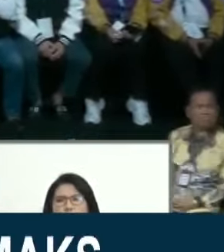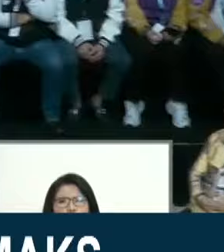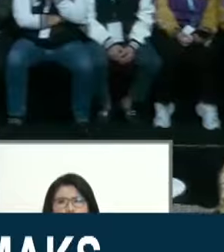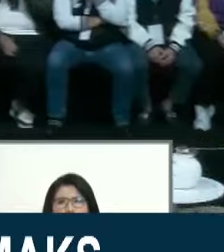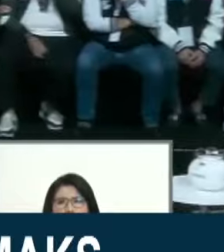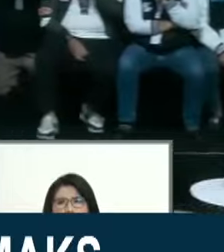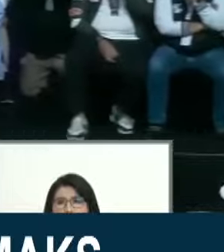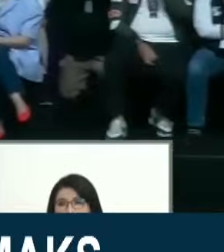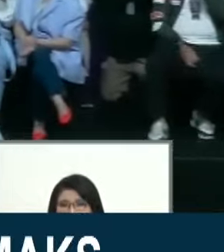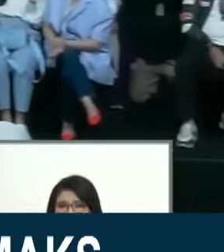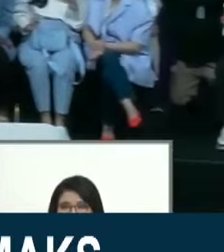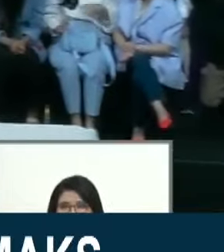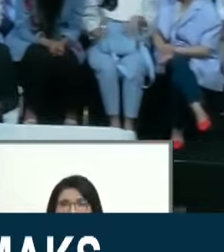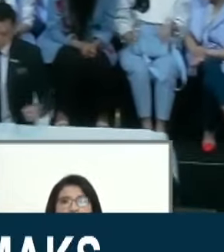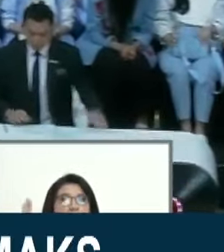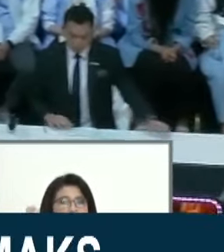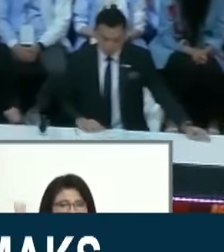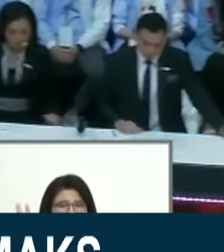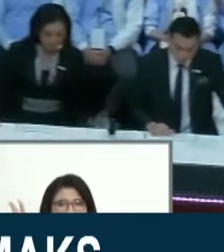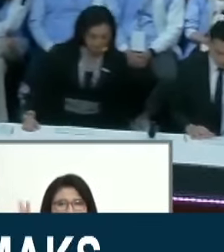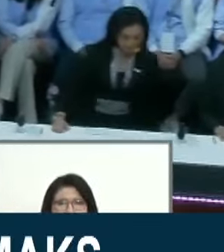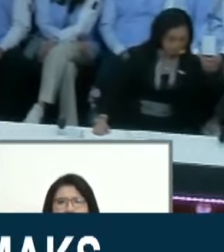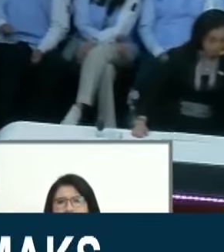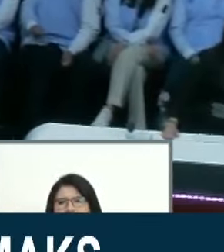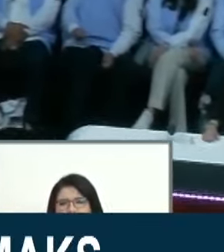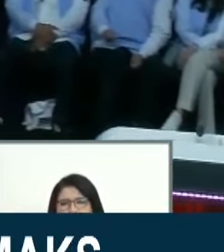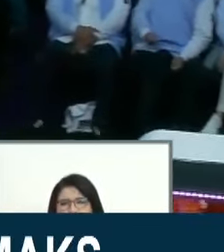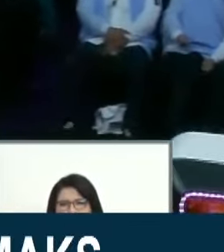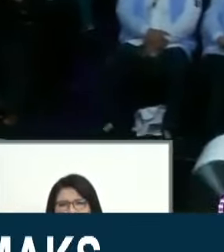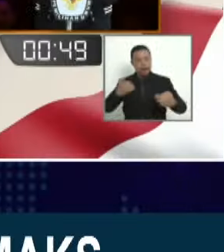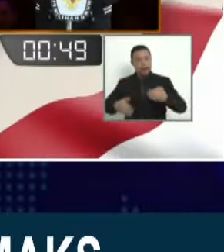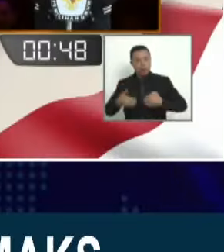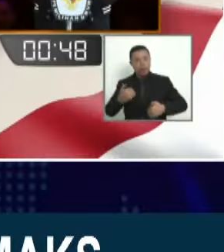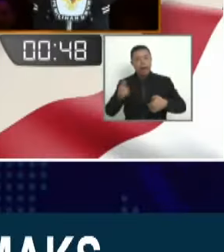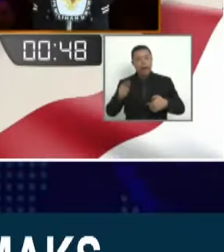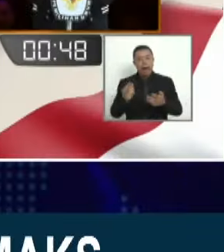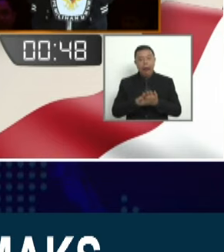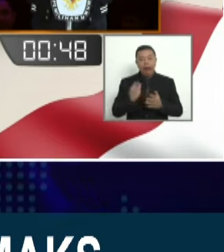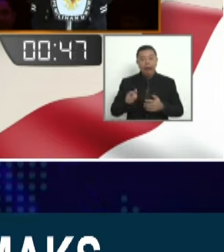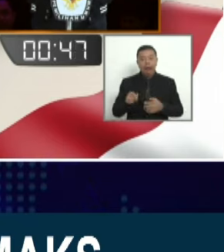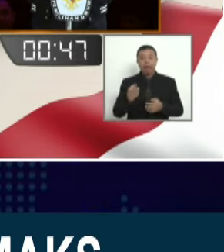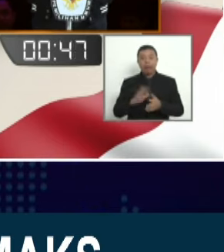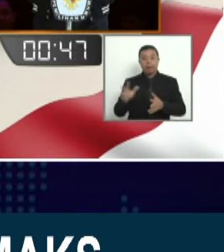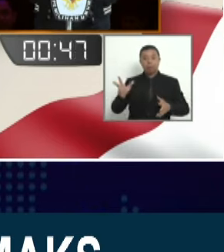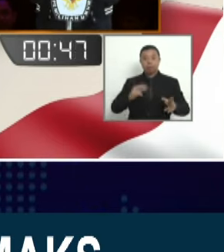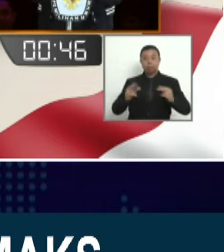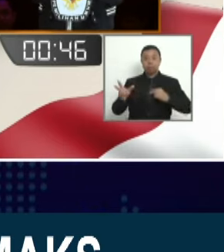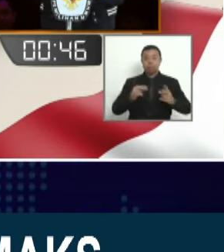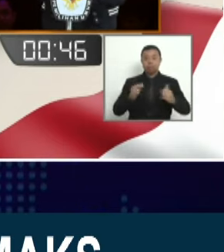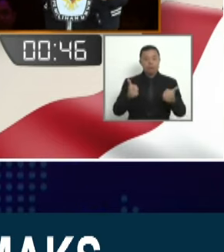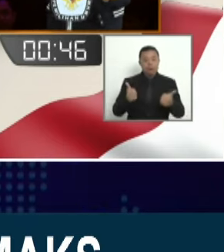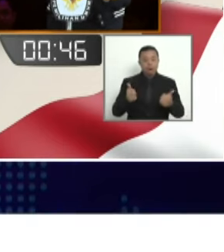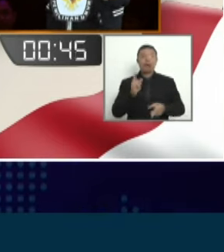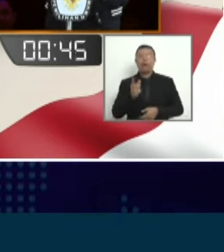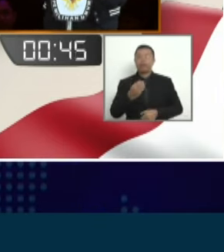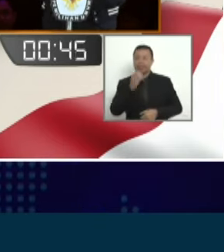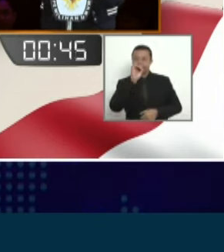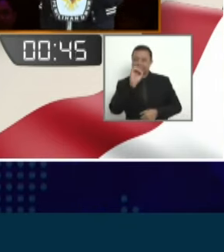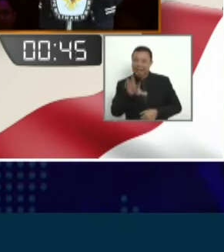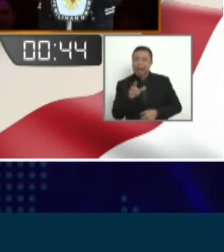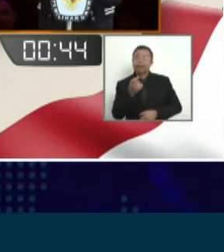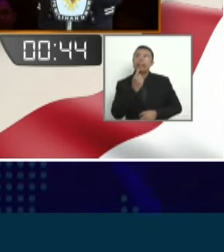landai tanpa ada saling serang dan bertahan. Satu diakulah, ini adalah sebuah anti-klimaks. Saya tidak tahu apa yang